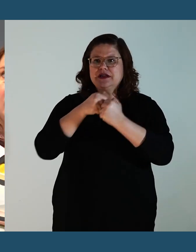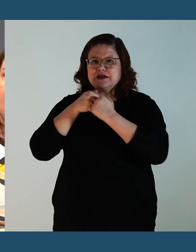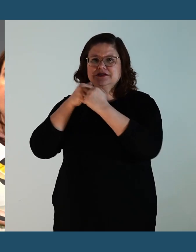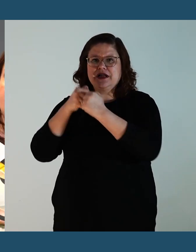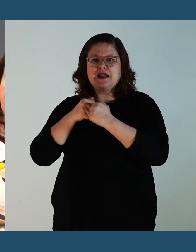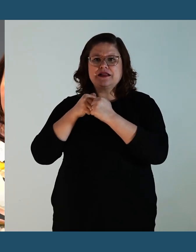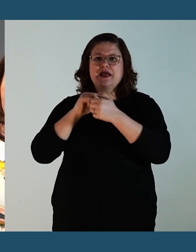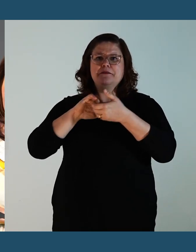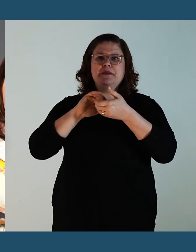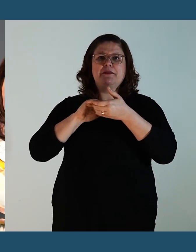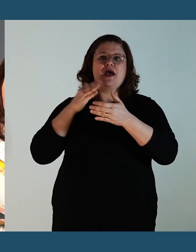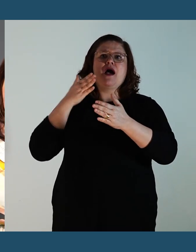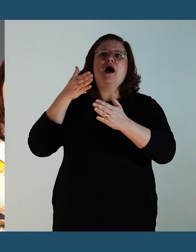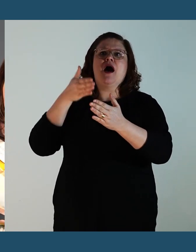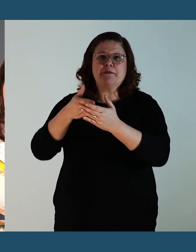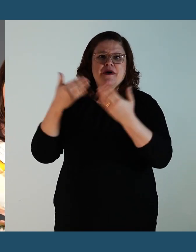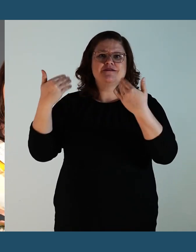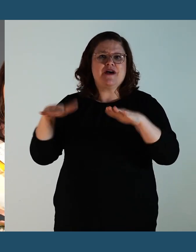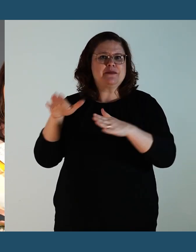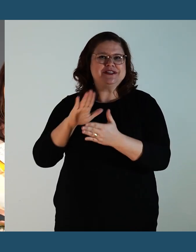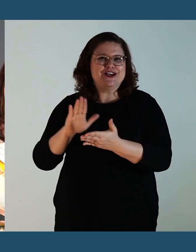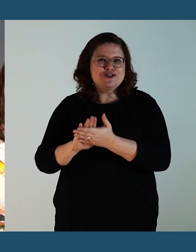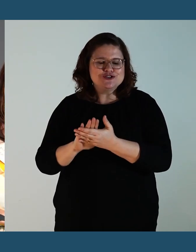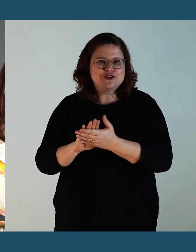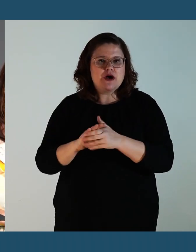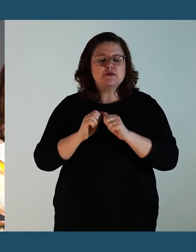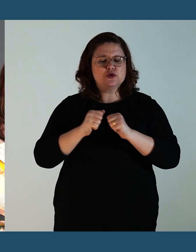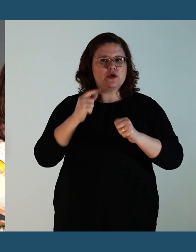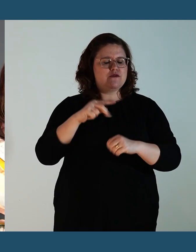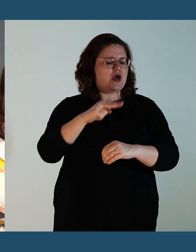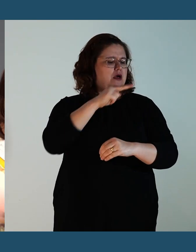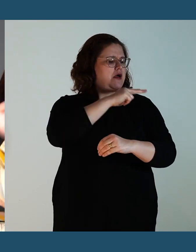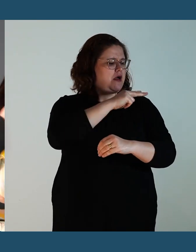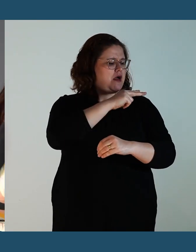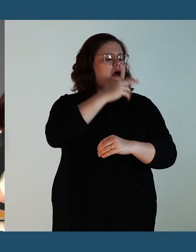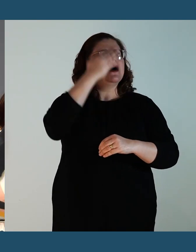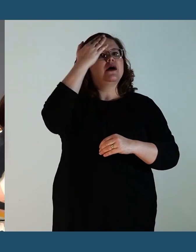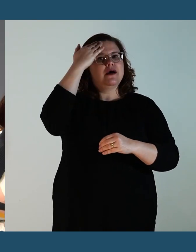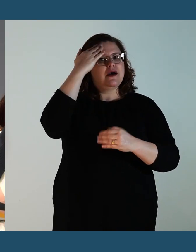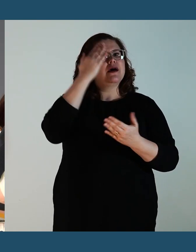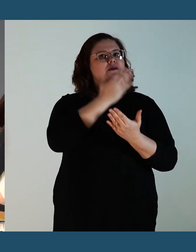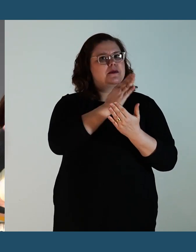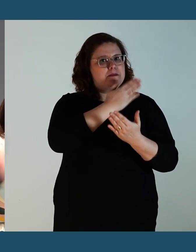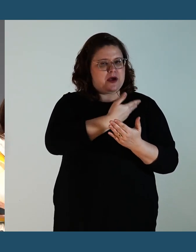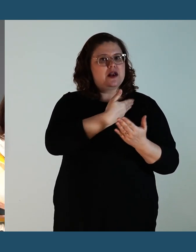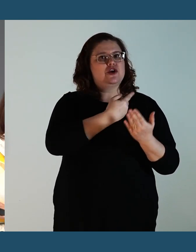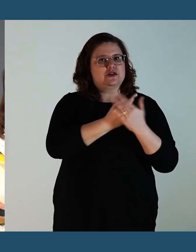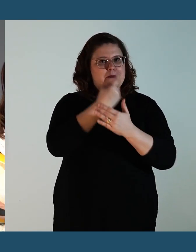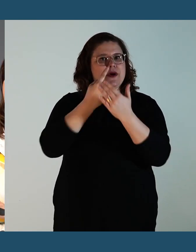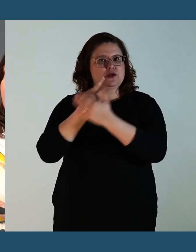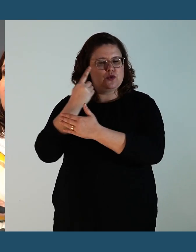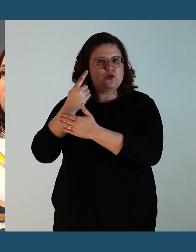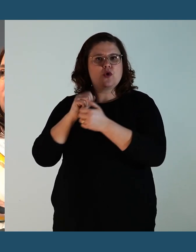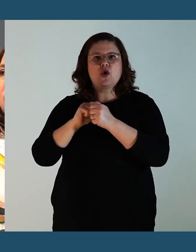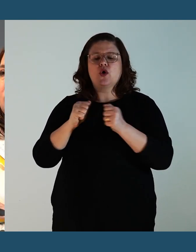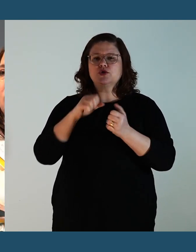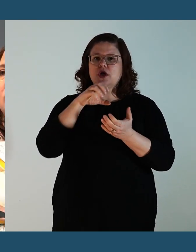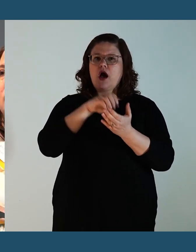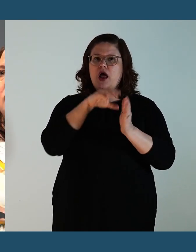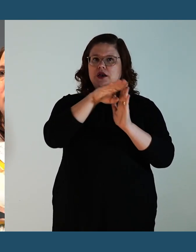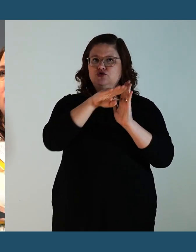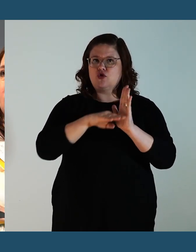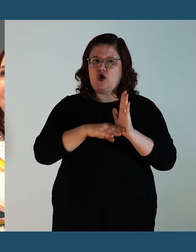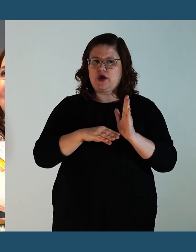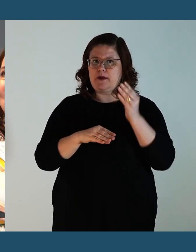pääse perille, mutta silti on hyvä tunnistaa, että on tapahtunut paljon. Ehkä mä ajattelen kuitenkin, että se hallitusohjelma oli itsensä